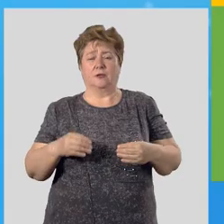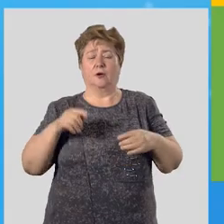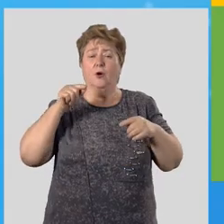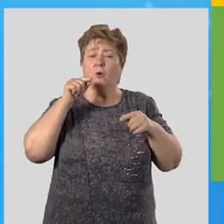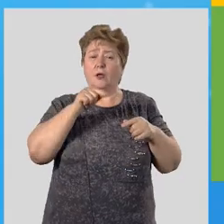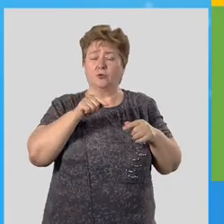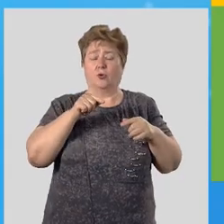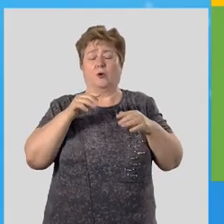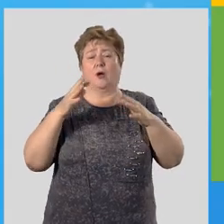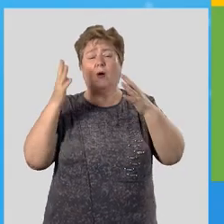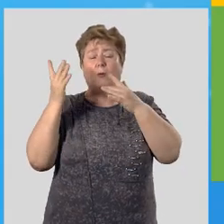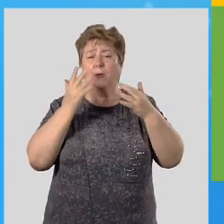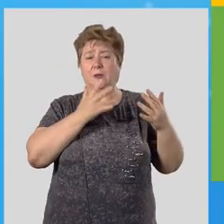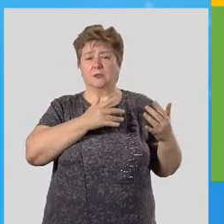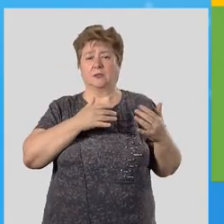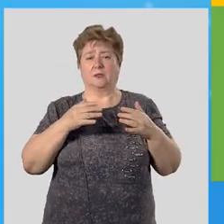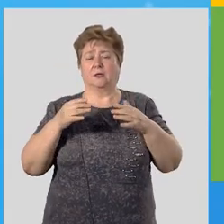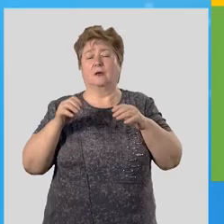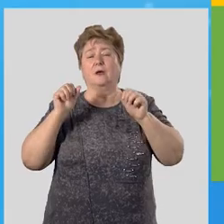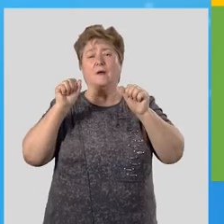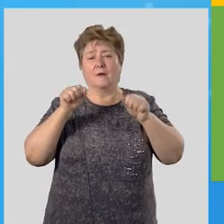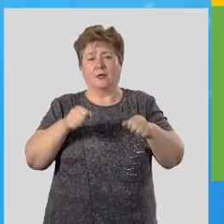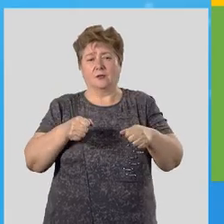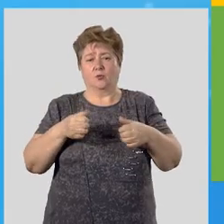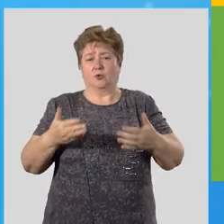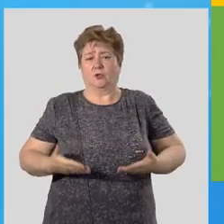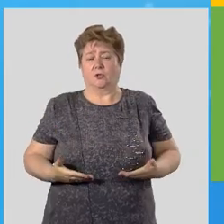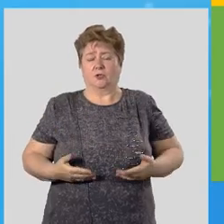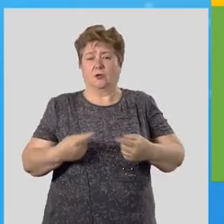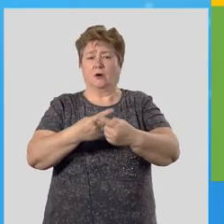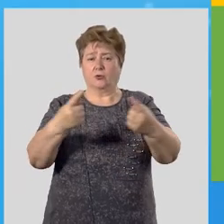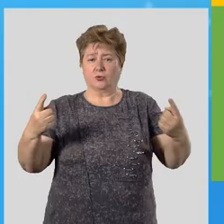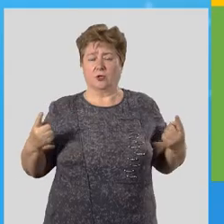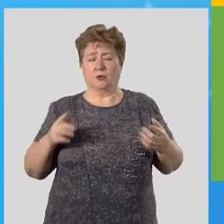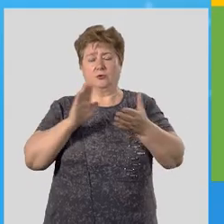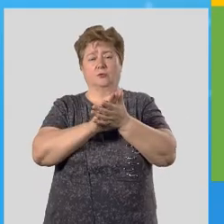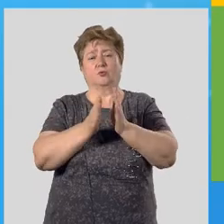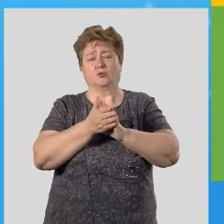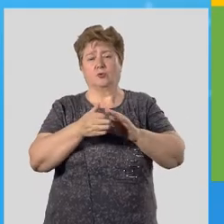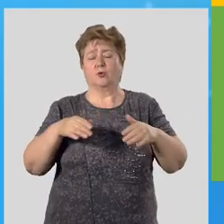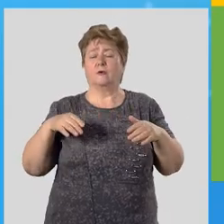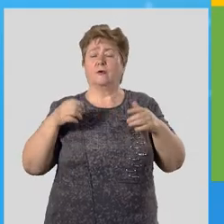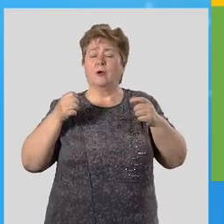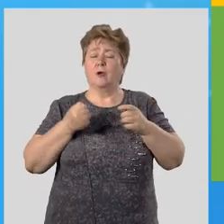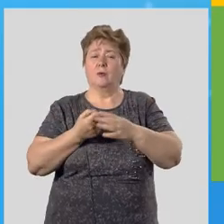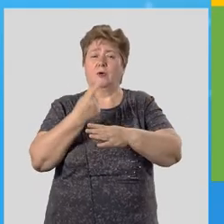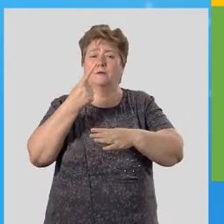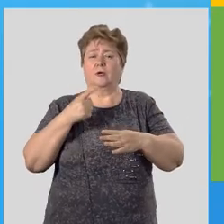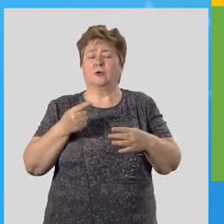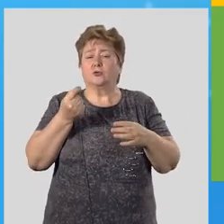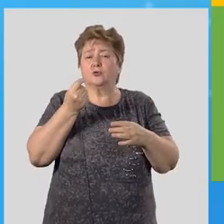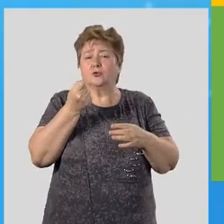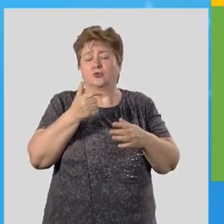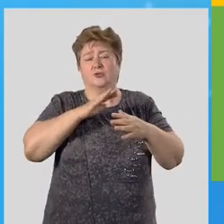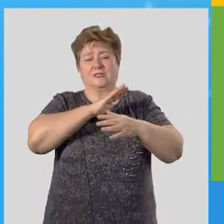у которых признаки приспособленности к окружающим условиям проявляются хотя бы